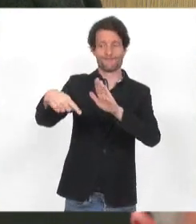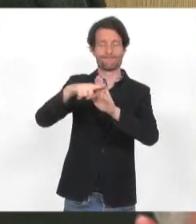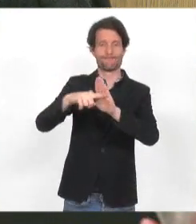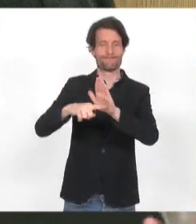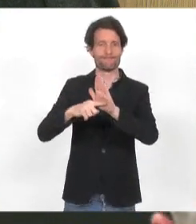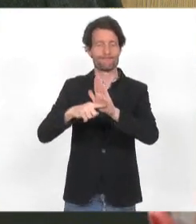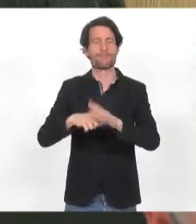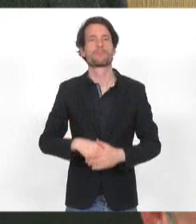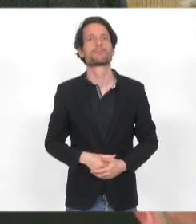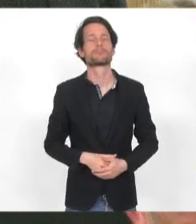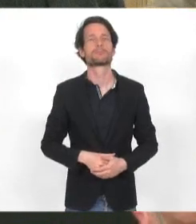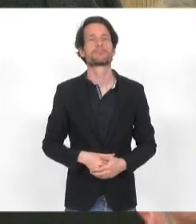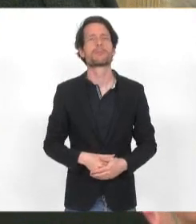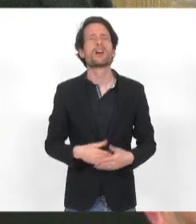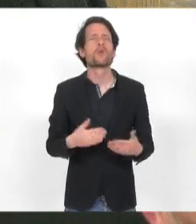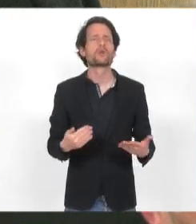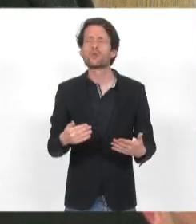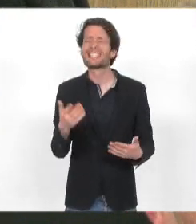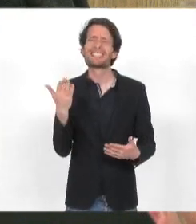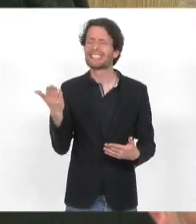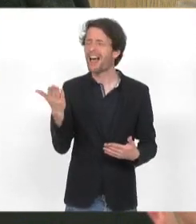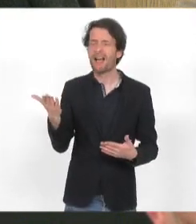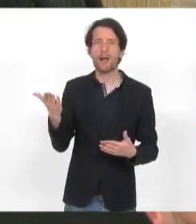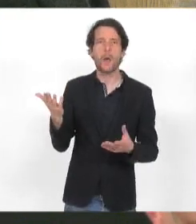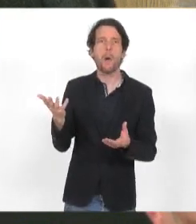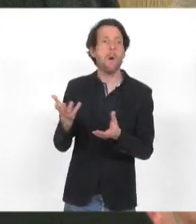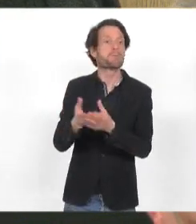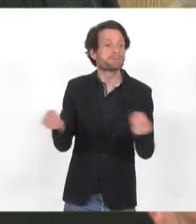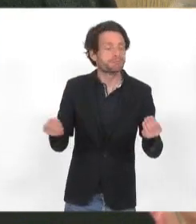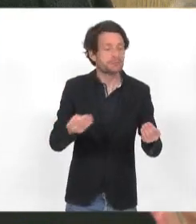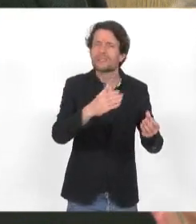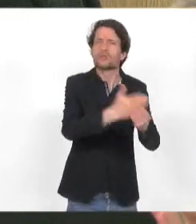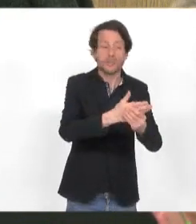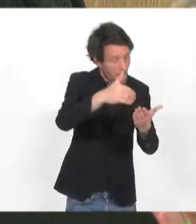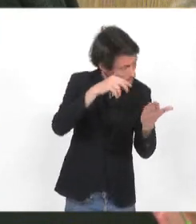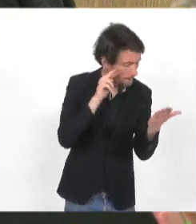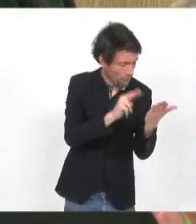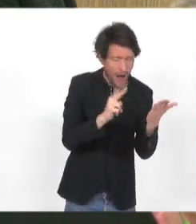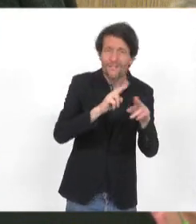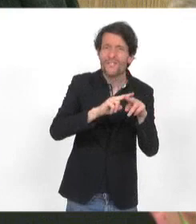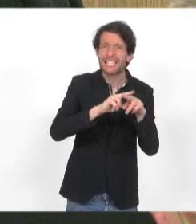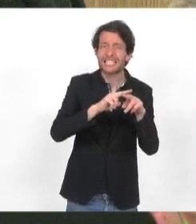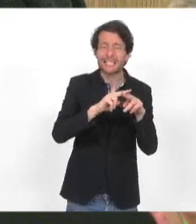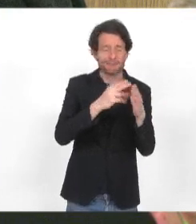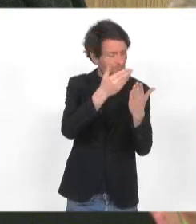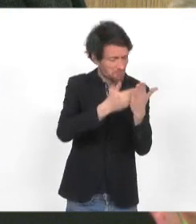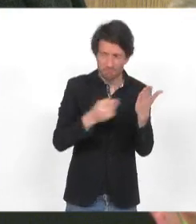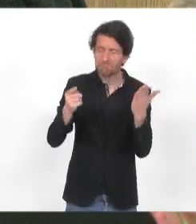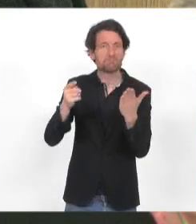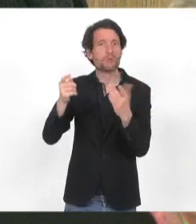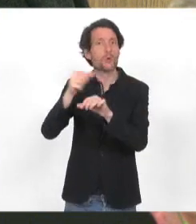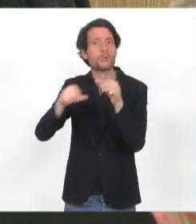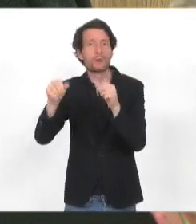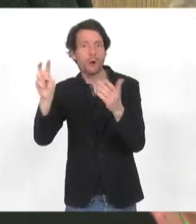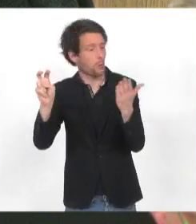Aujourd'hui, le mot éco-conditionnalité a disparu de cette délibération. Nous avons besoin d'un peu